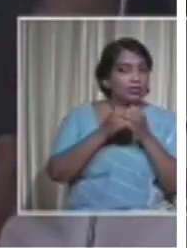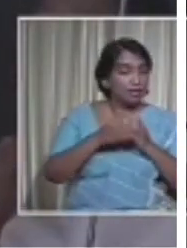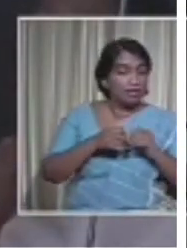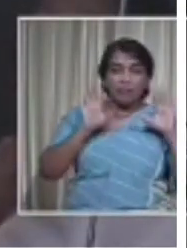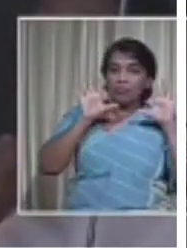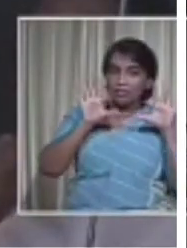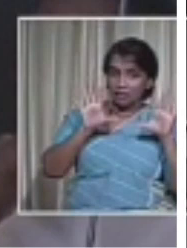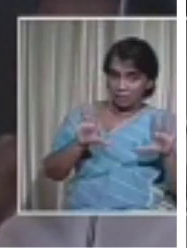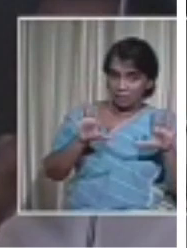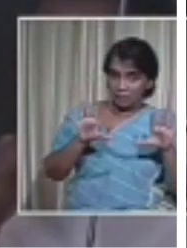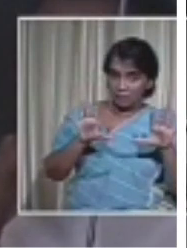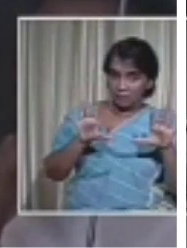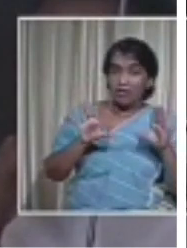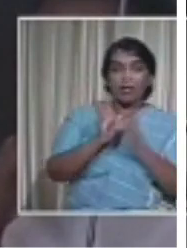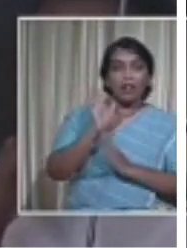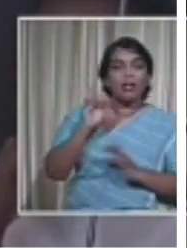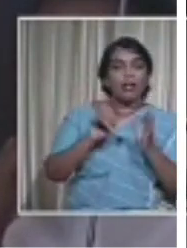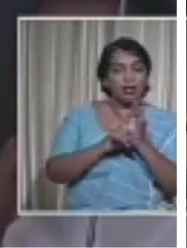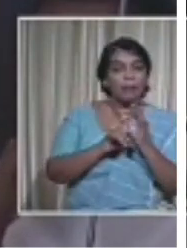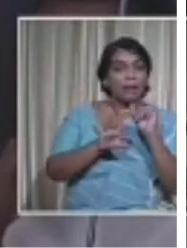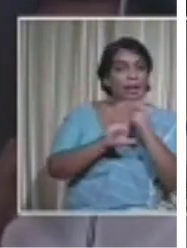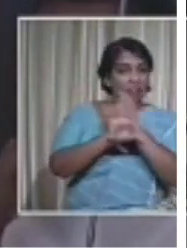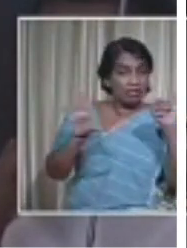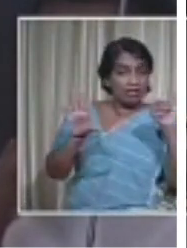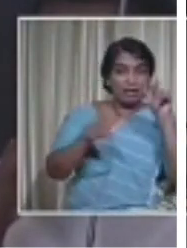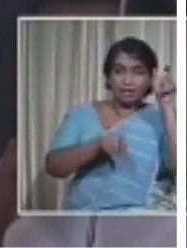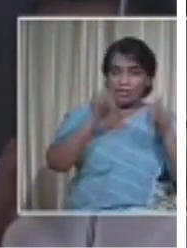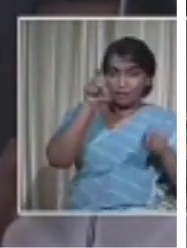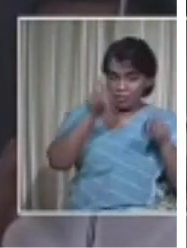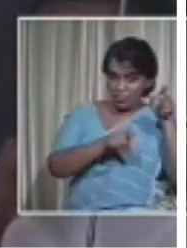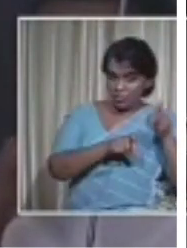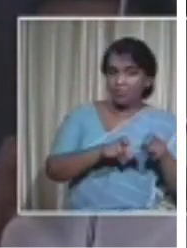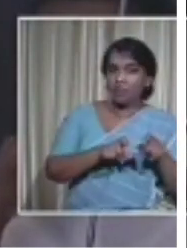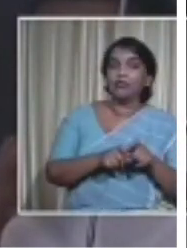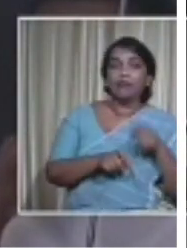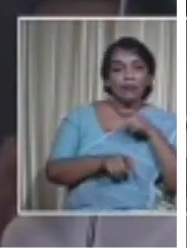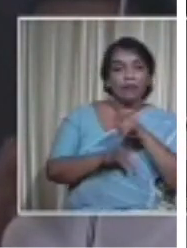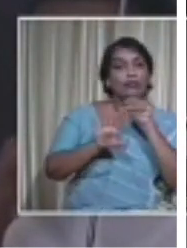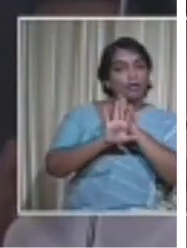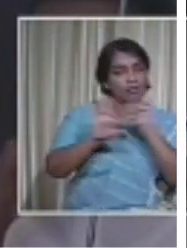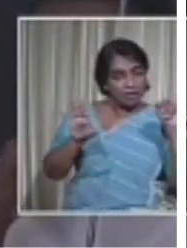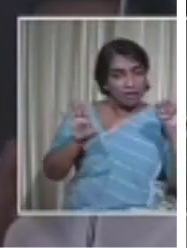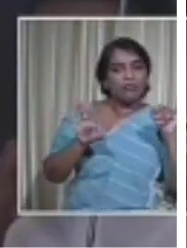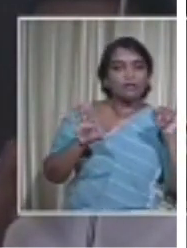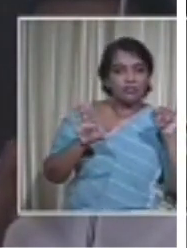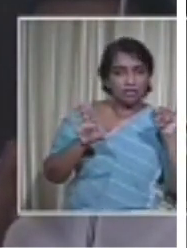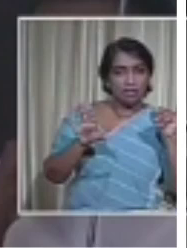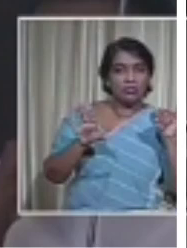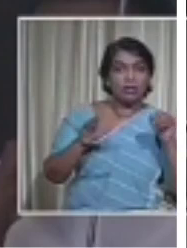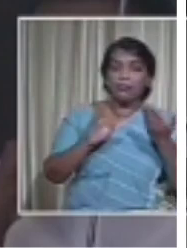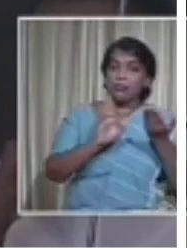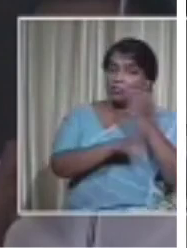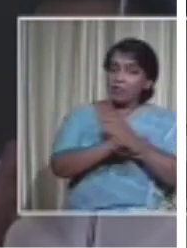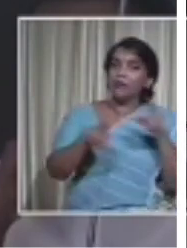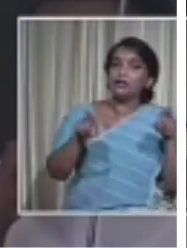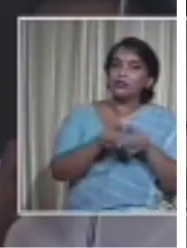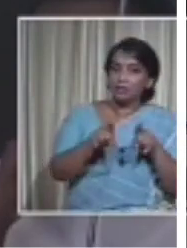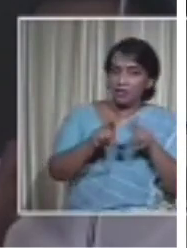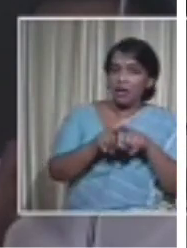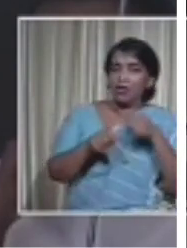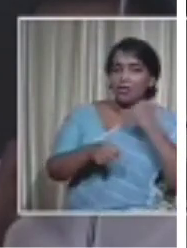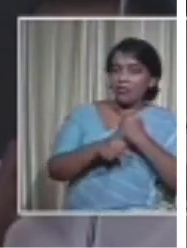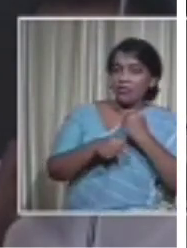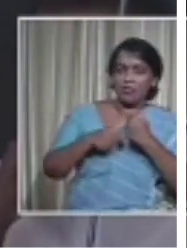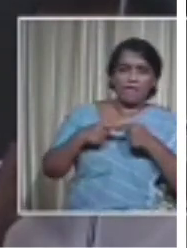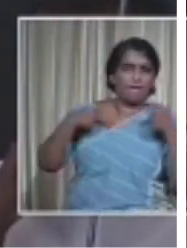போது அவர் மேற்கண்டவாறு தெரிவித்தார். எமது கூட்டணியில் உள்ள 10 அரசியல் கட்சிகளும் அதில் உள்ள 16 நாடாளுமன்ற உறுப்பினர்களும் முன்பு